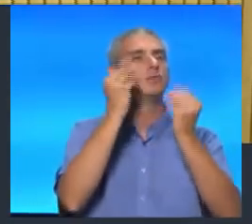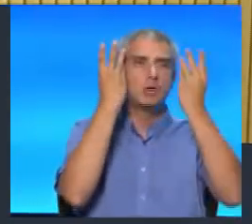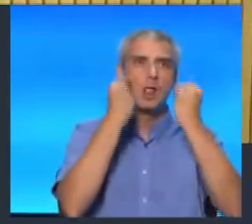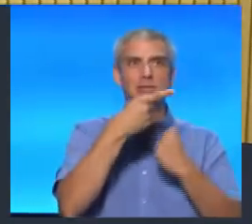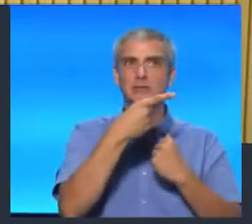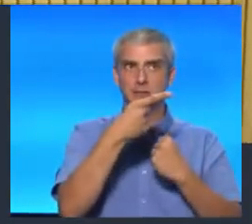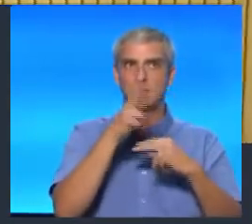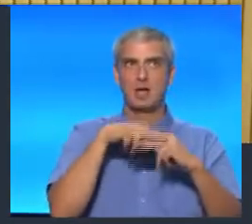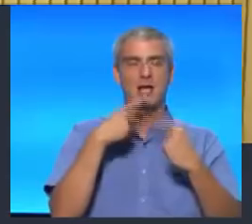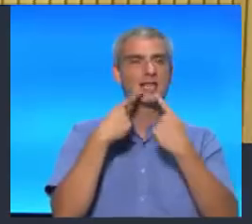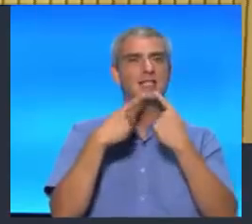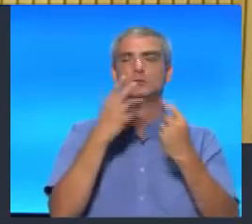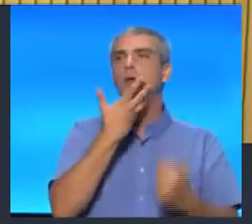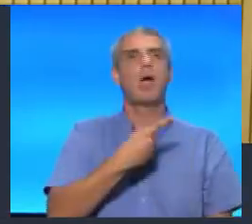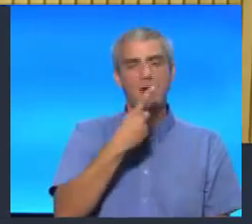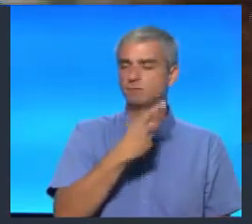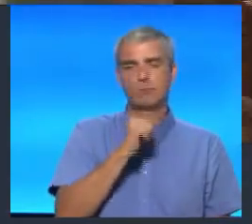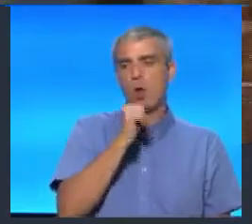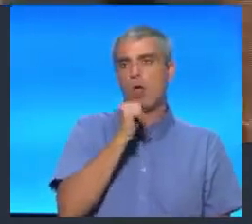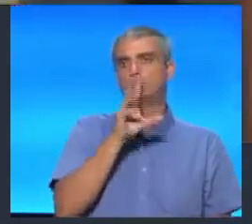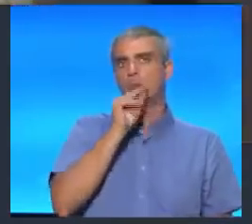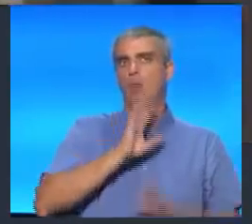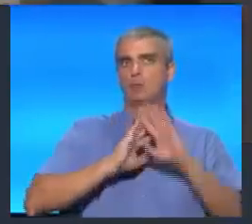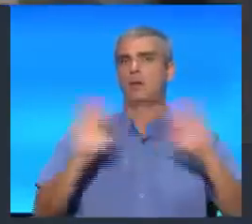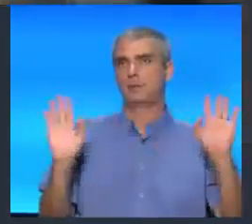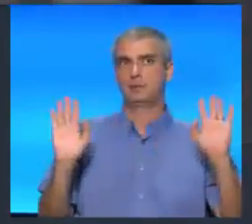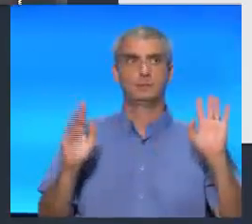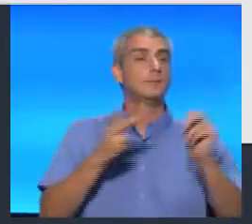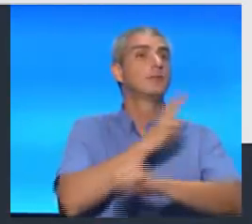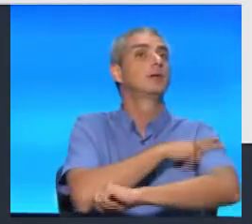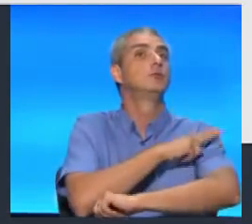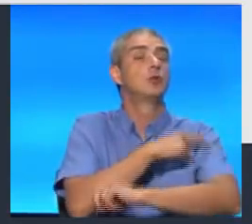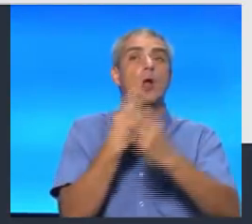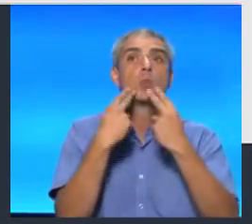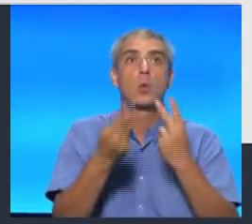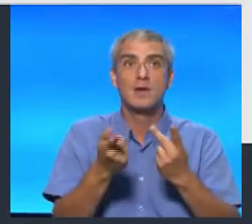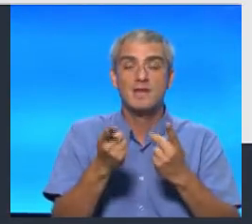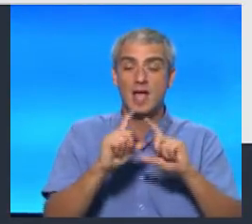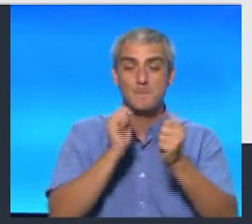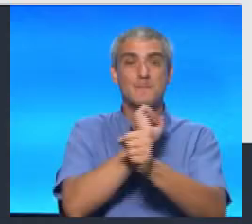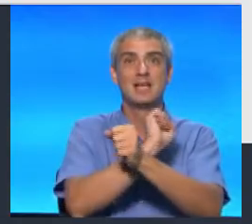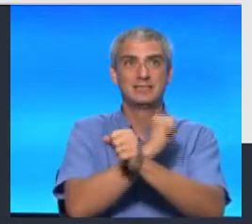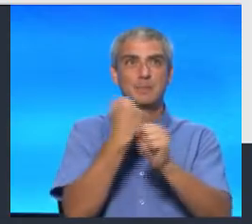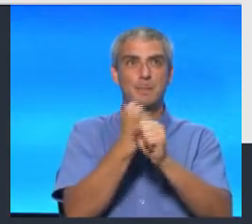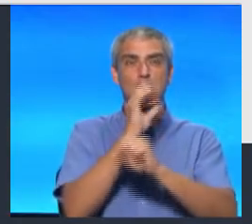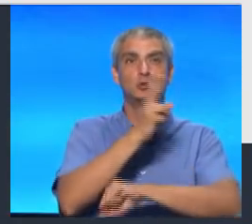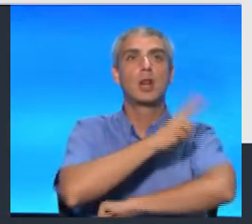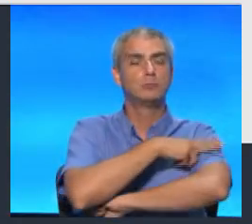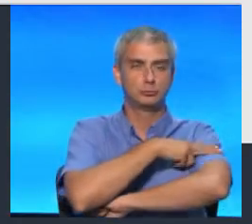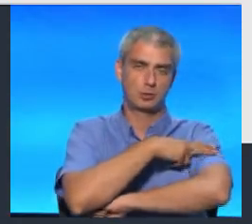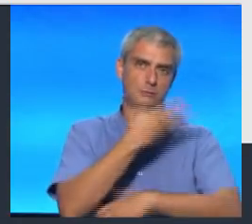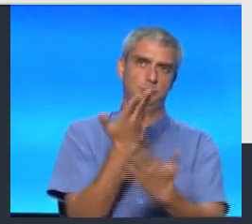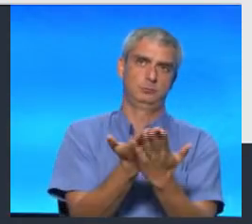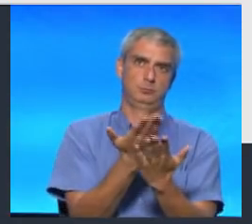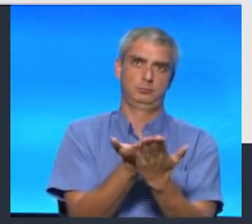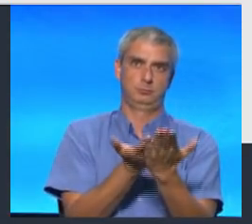לאחר התייעצות עם רבותיהם, סירבו להגיב. מהמשטרה נמסר בתגובה, המעצרים והפעילות של המשטרה מדברים בעד